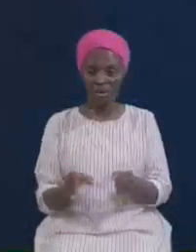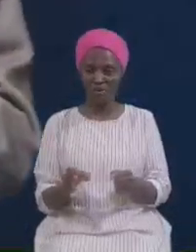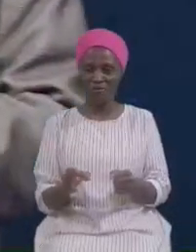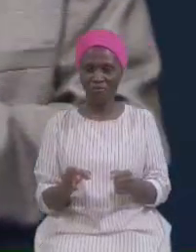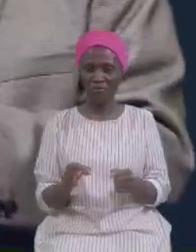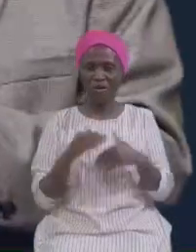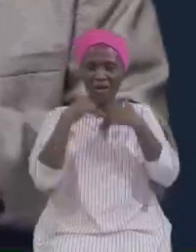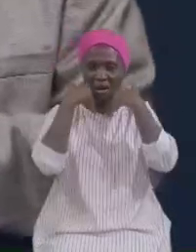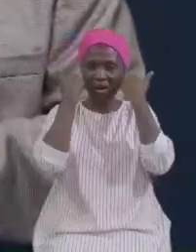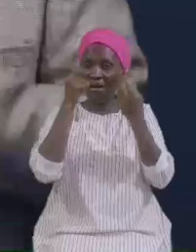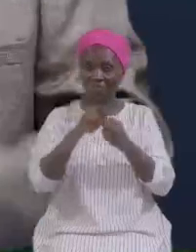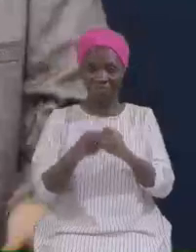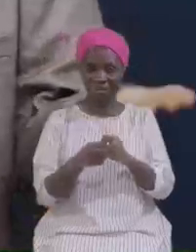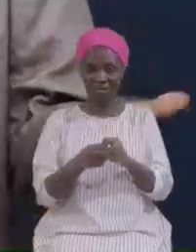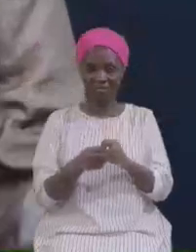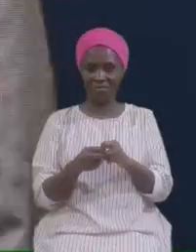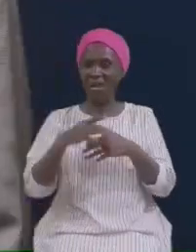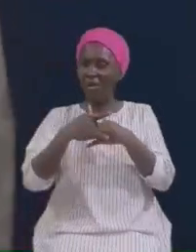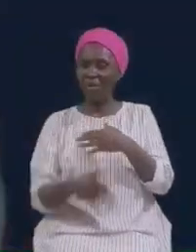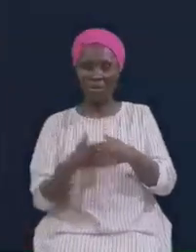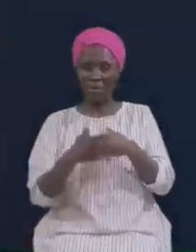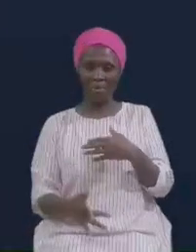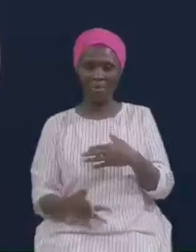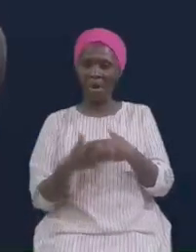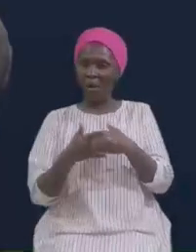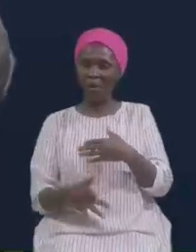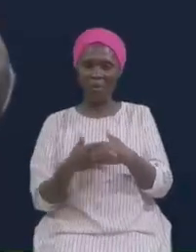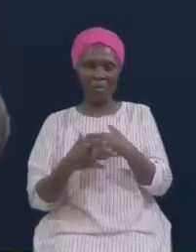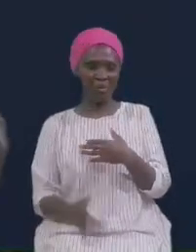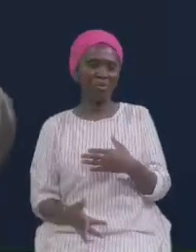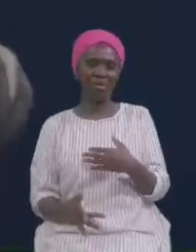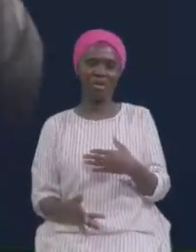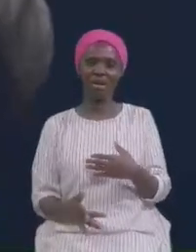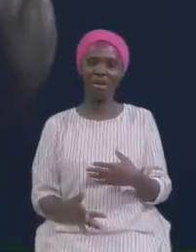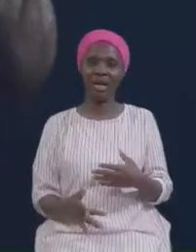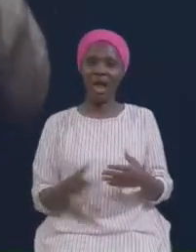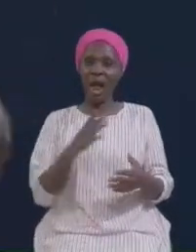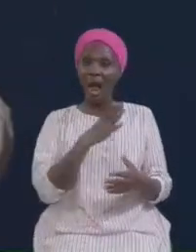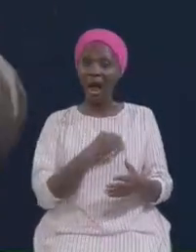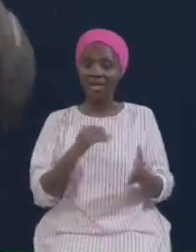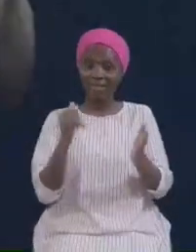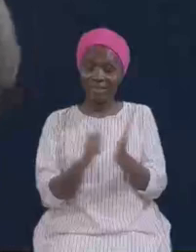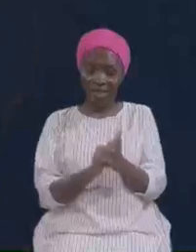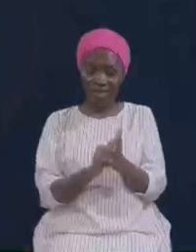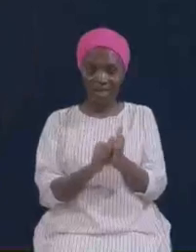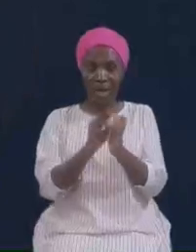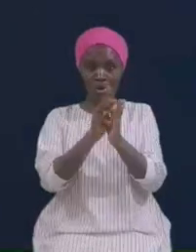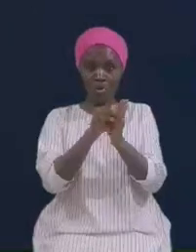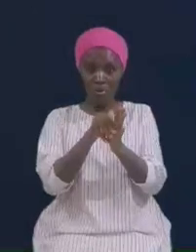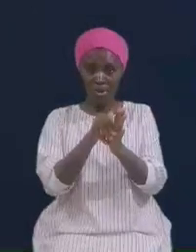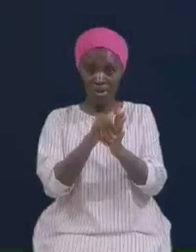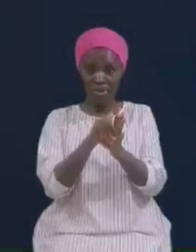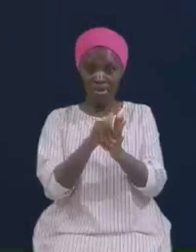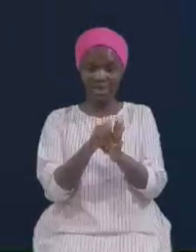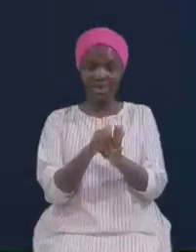Problème troublant de 12 ans, perte de sang, et qui coulait cette chose en un moment a été